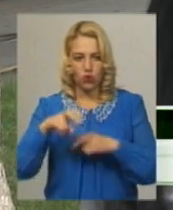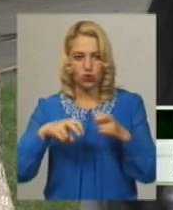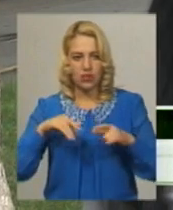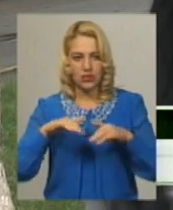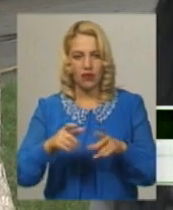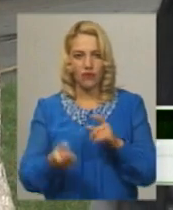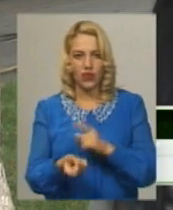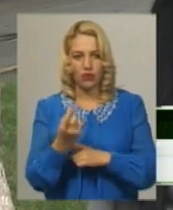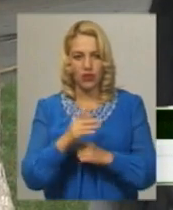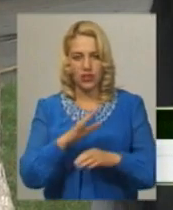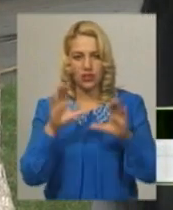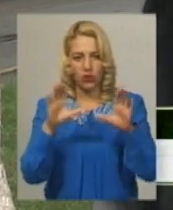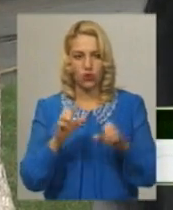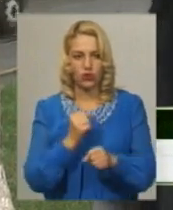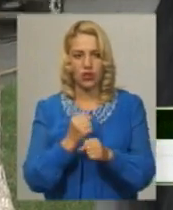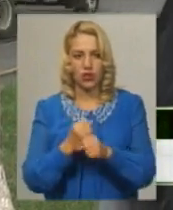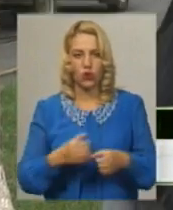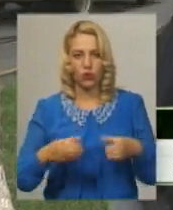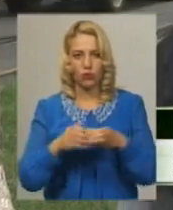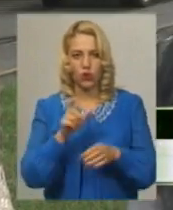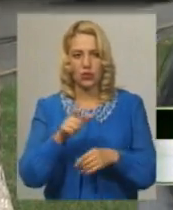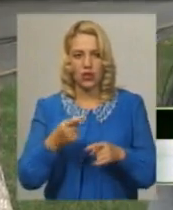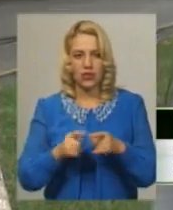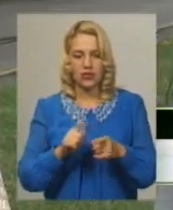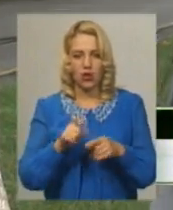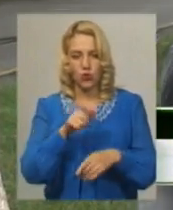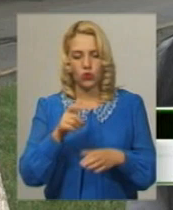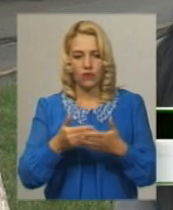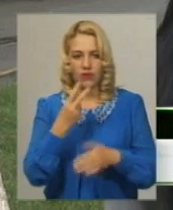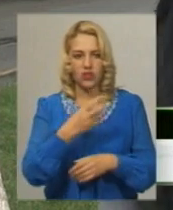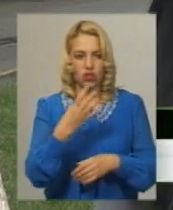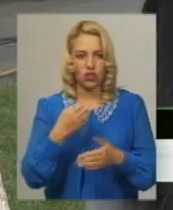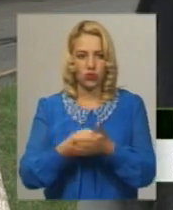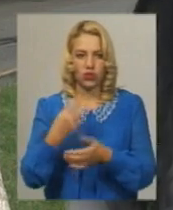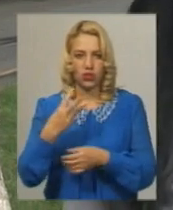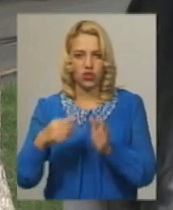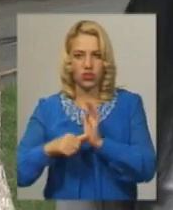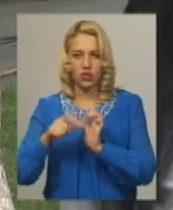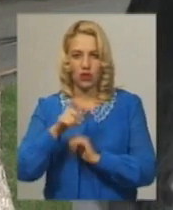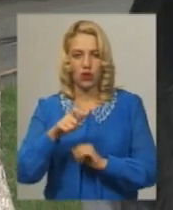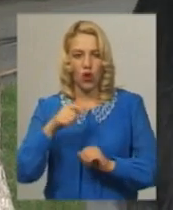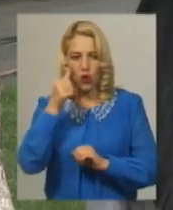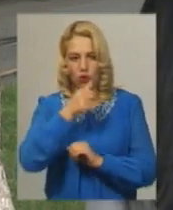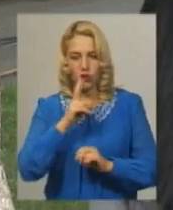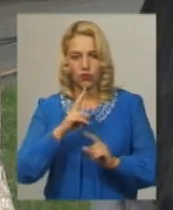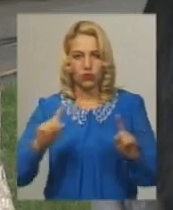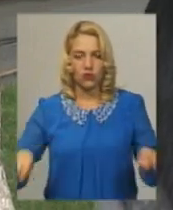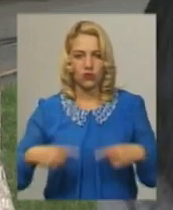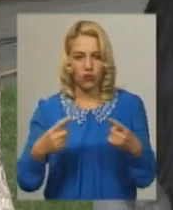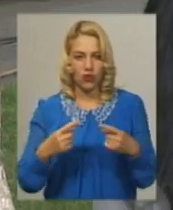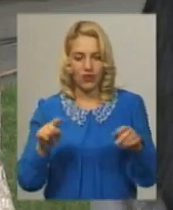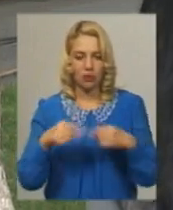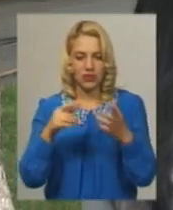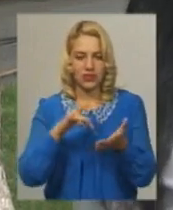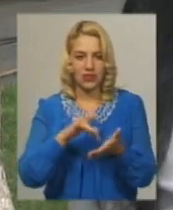заходів виявлено незаконну діяльність групи осіб, а це особи від 24 до 36 років, які нібито створили